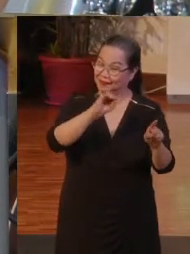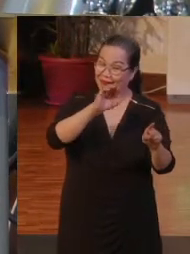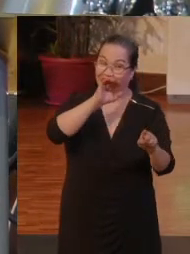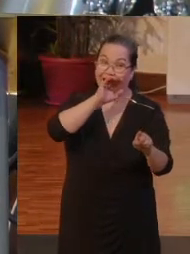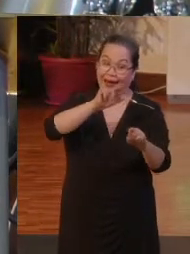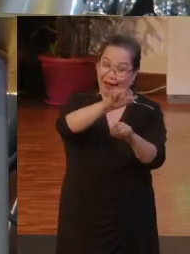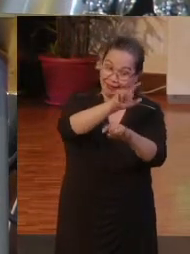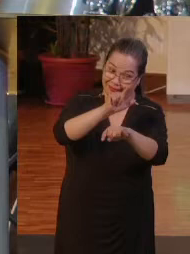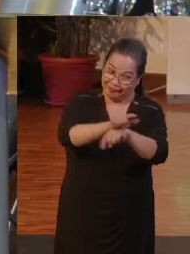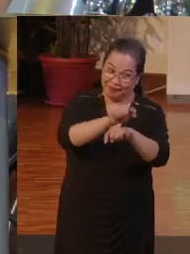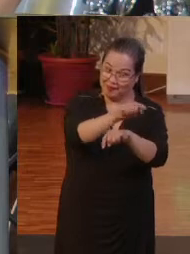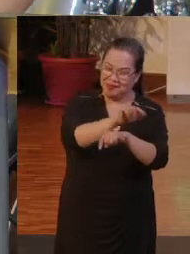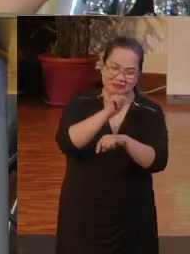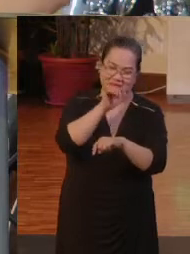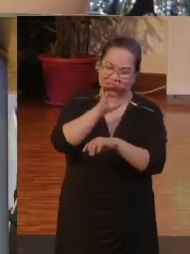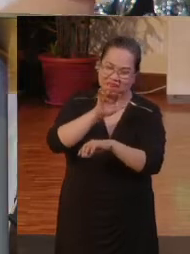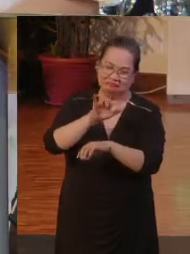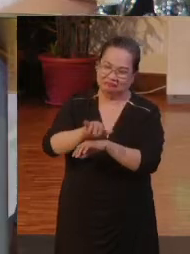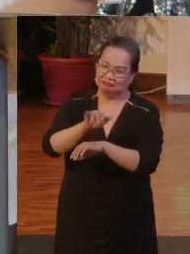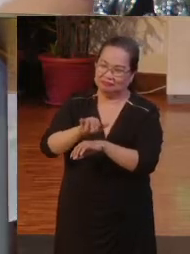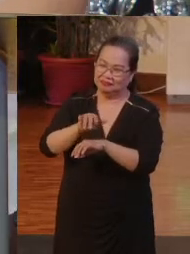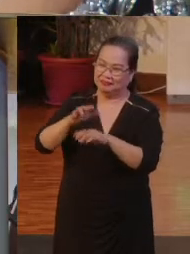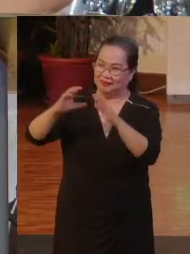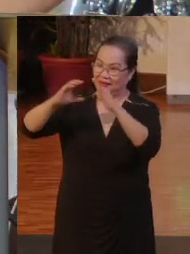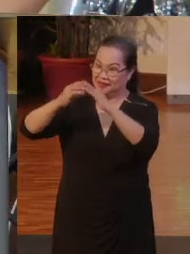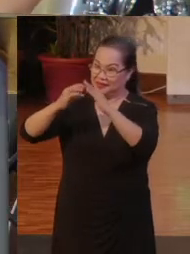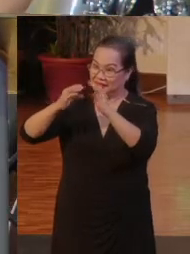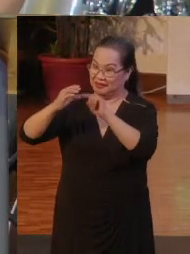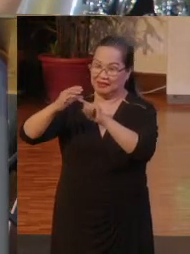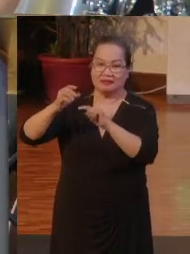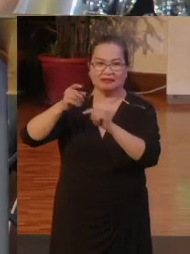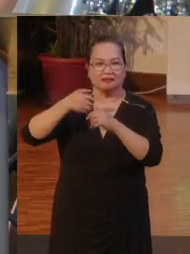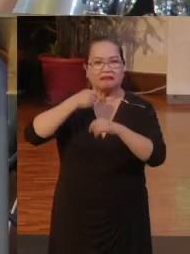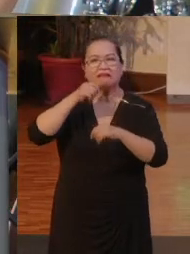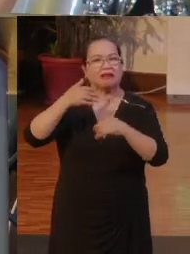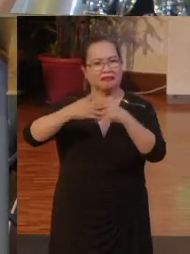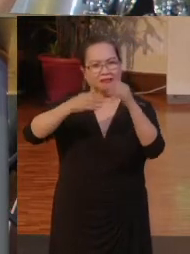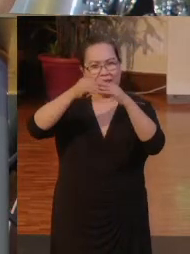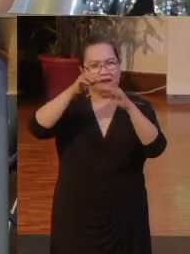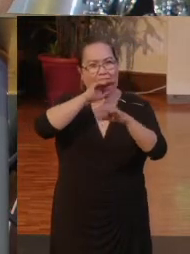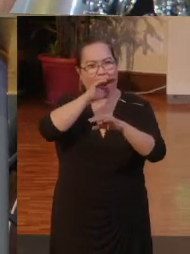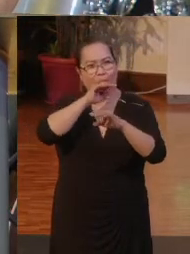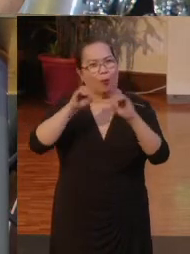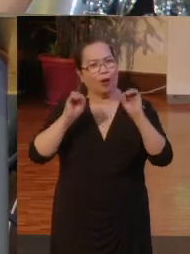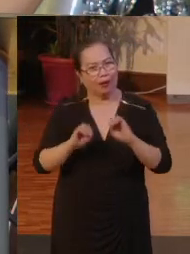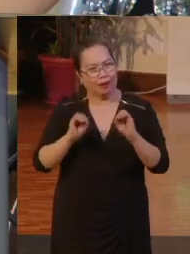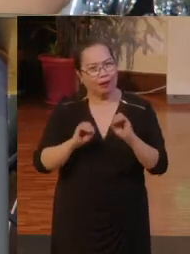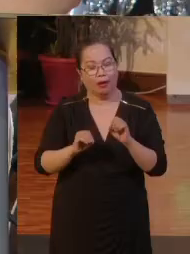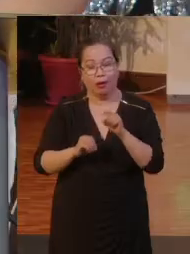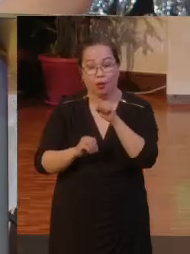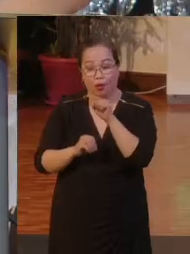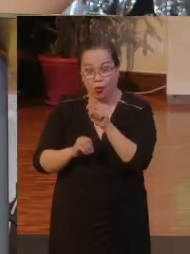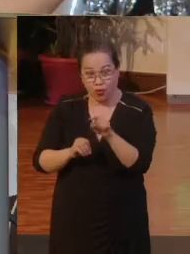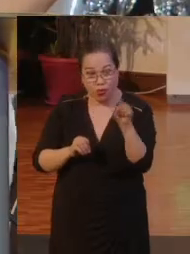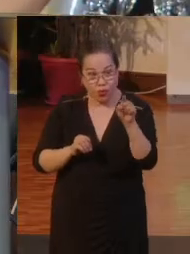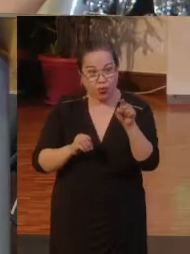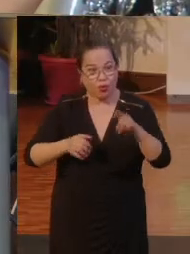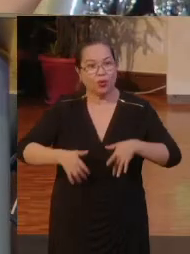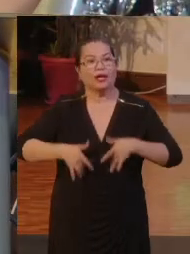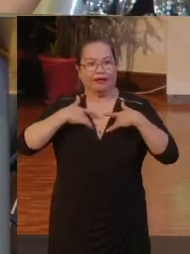labored, and cities that you had not built, and you dwell in